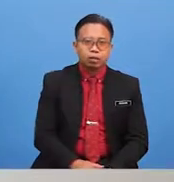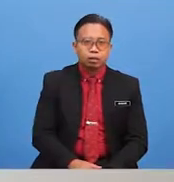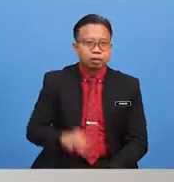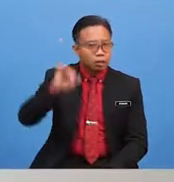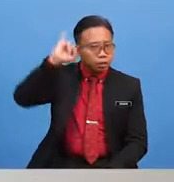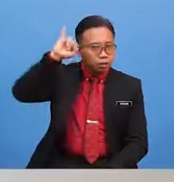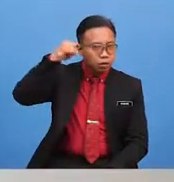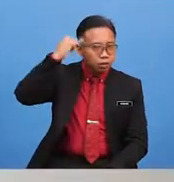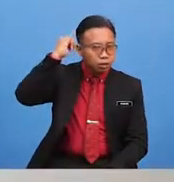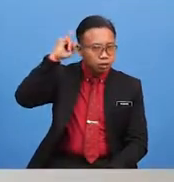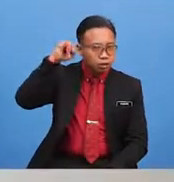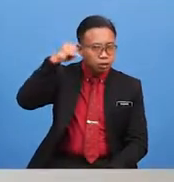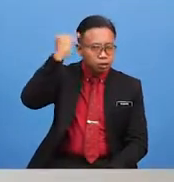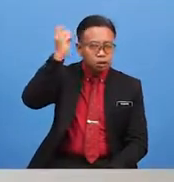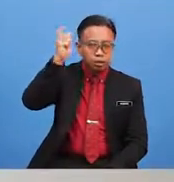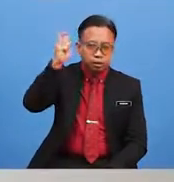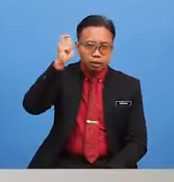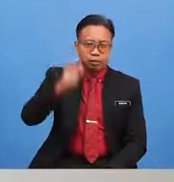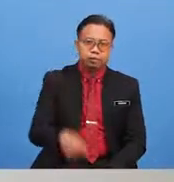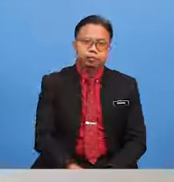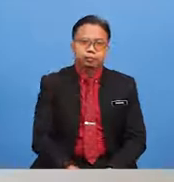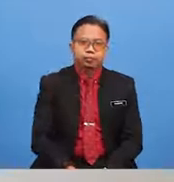James Jacques Joseph Tissot.